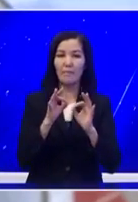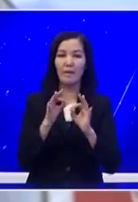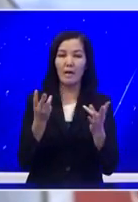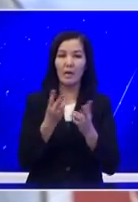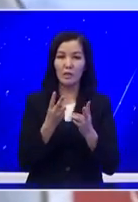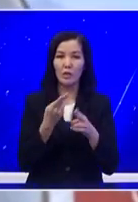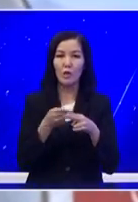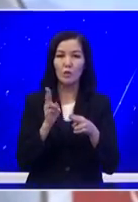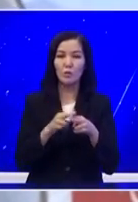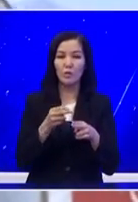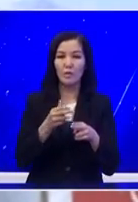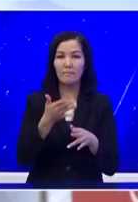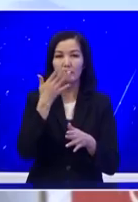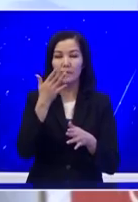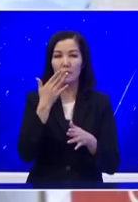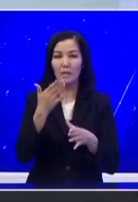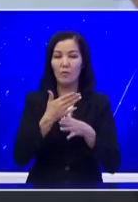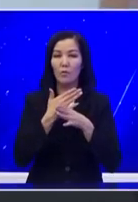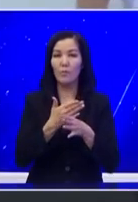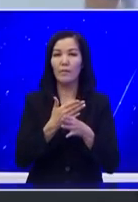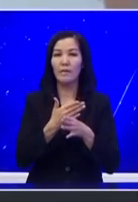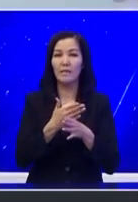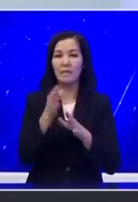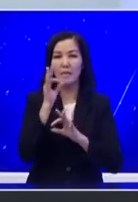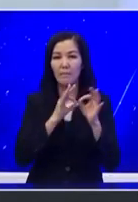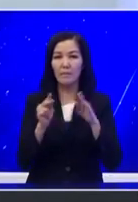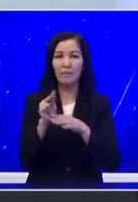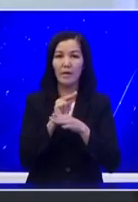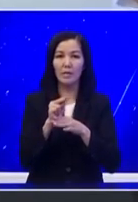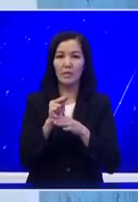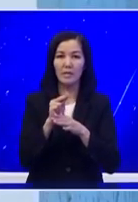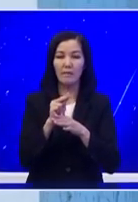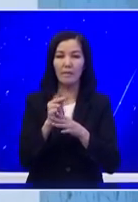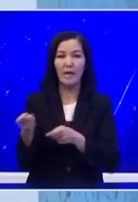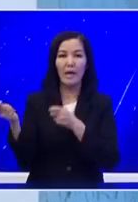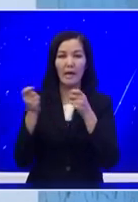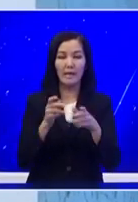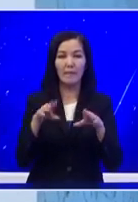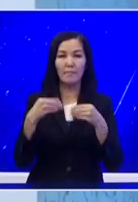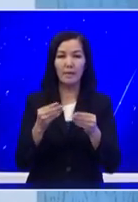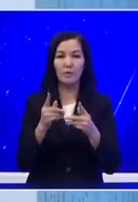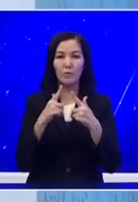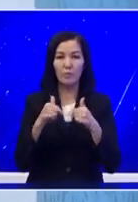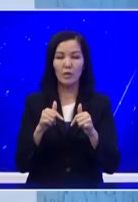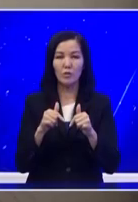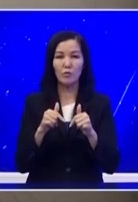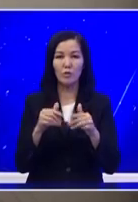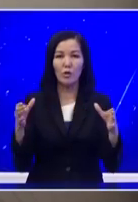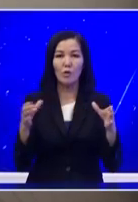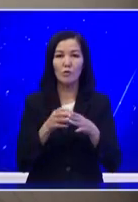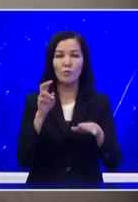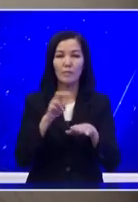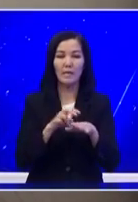жұмға тыныс алуға көмектесетін аппараттан бөлек ем қабылдағандарға қажетті дәрі-дәрмек әкеліп берді. Ұйымдастырушылар